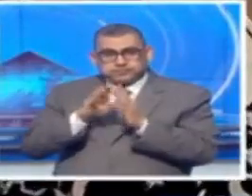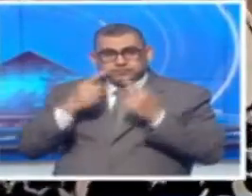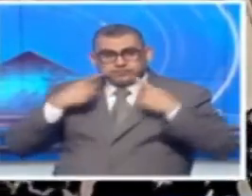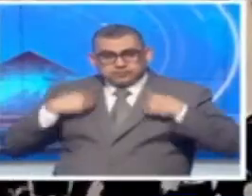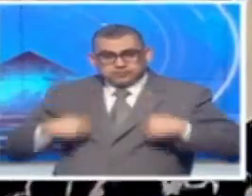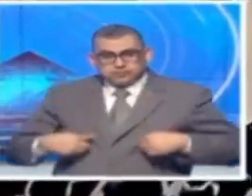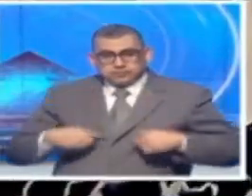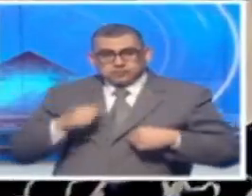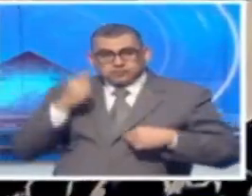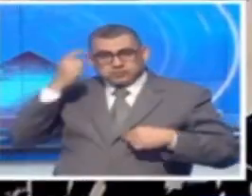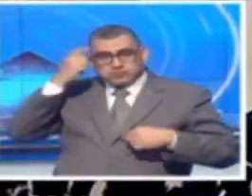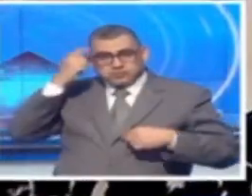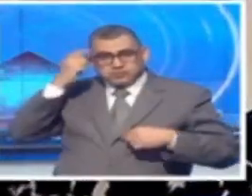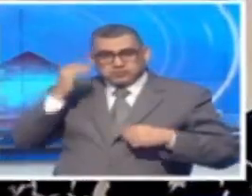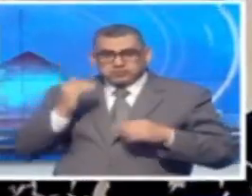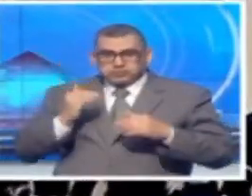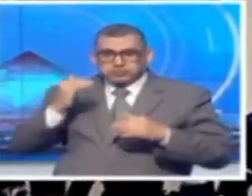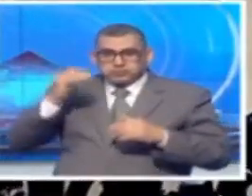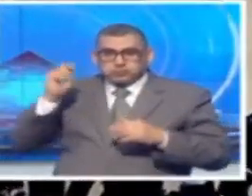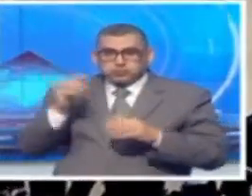الجسمية أو العقلية.